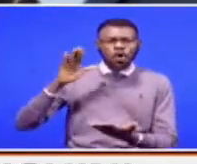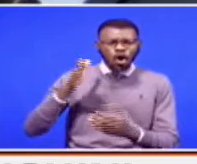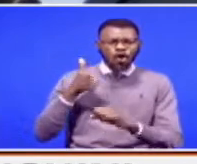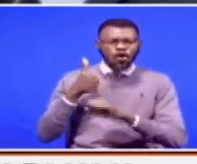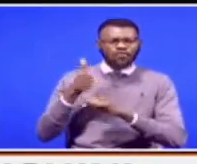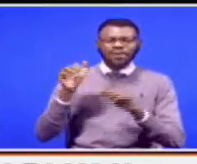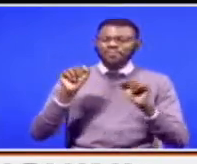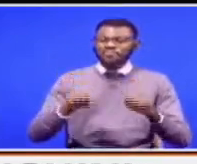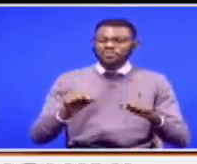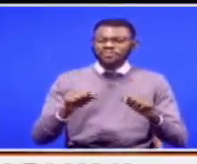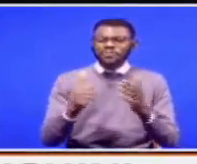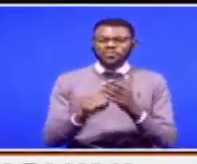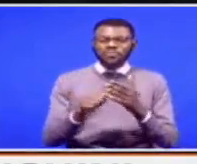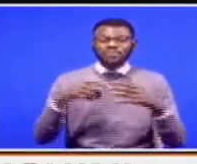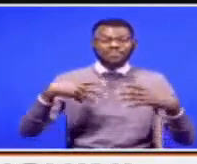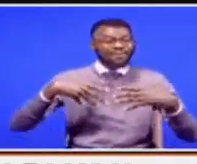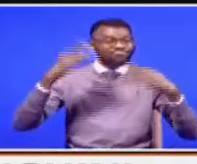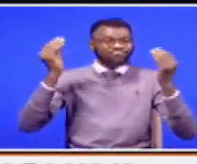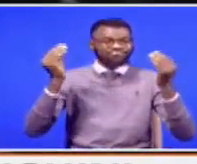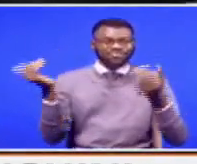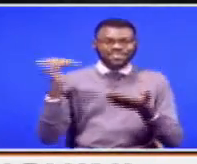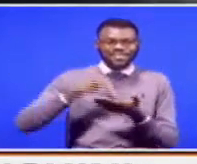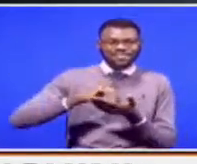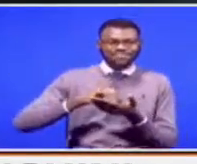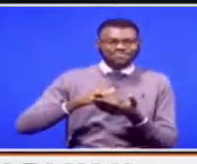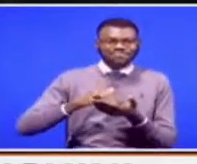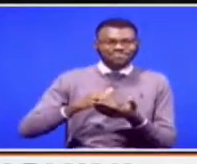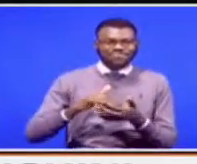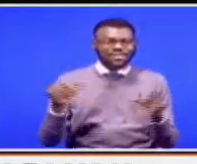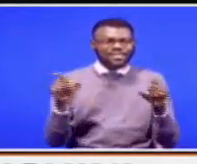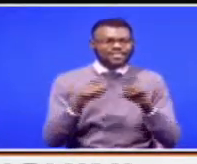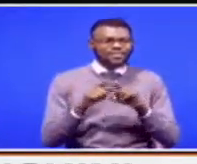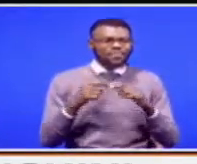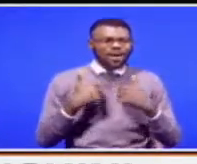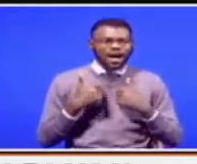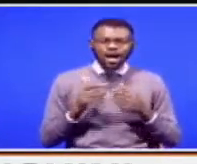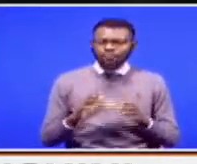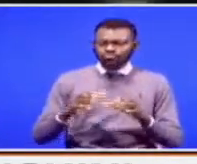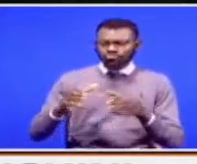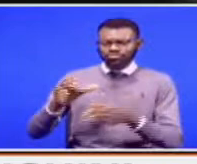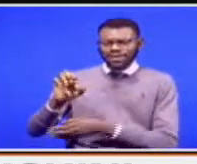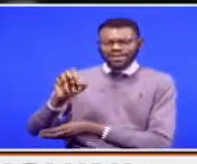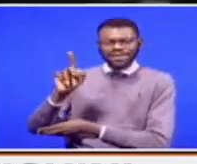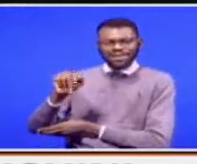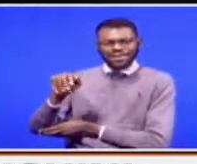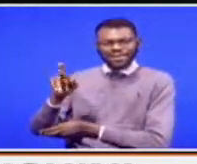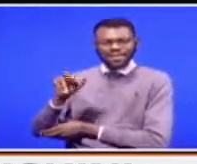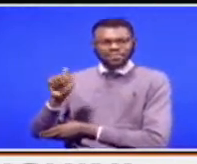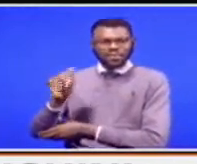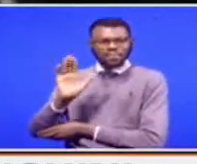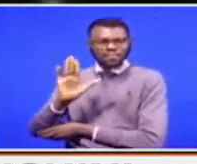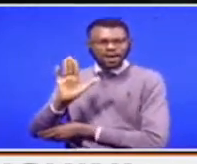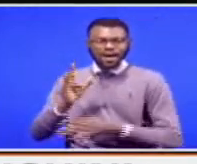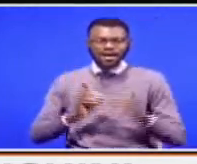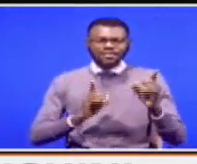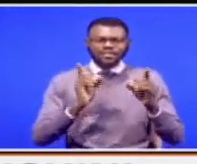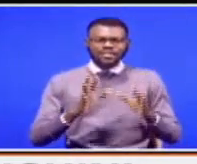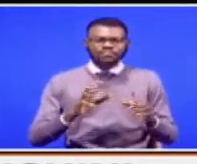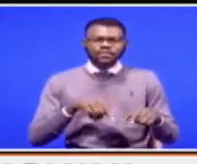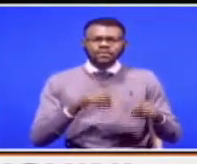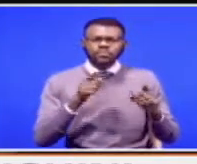again collapse the system. Hayo yanajiri huku mamlaka ya udhibiti wa kawi nchini EPRA kupitia kwa mkurugenzi mkuu Daniel